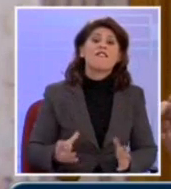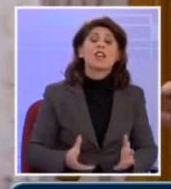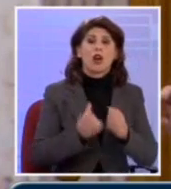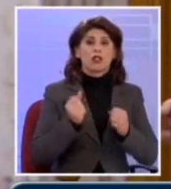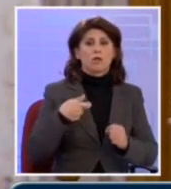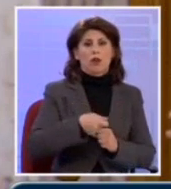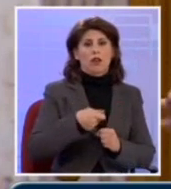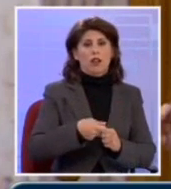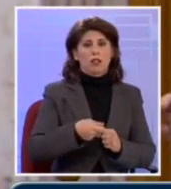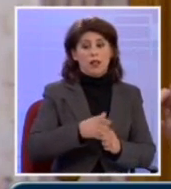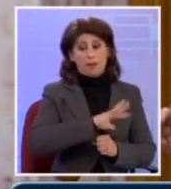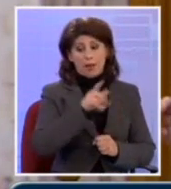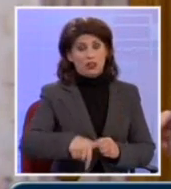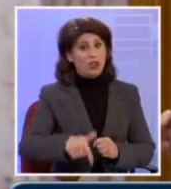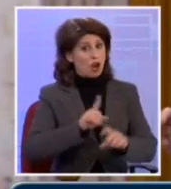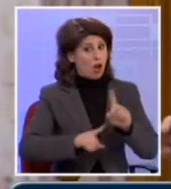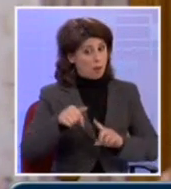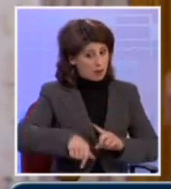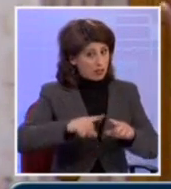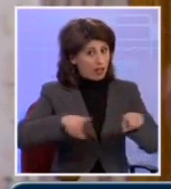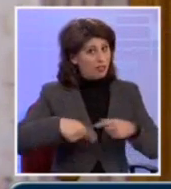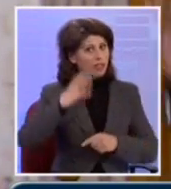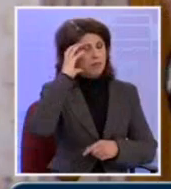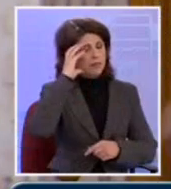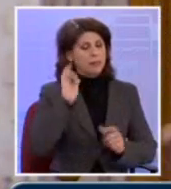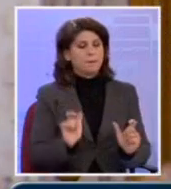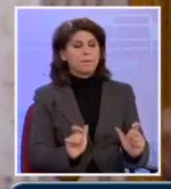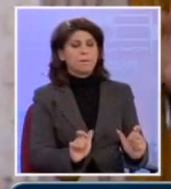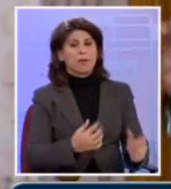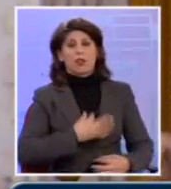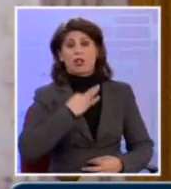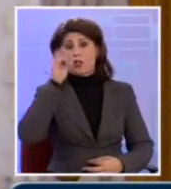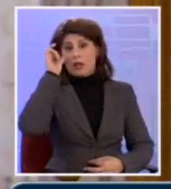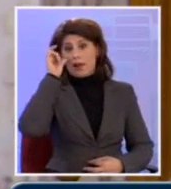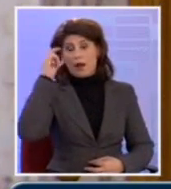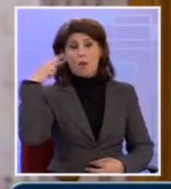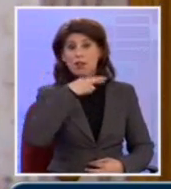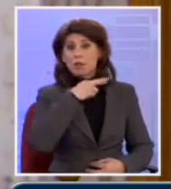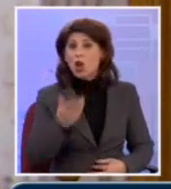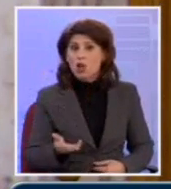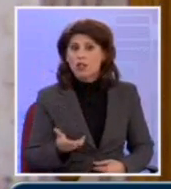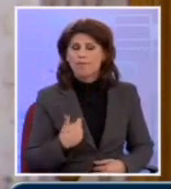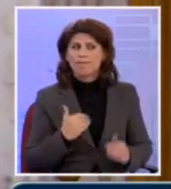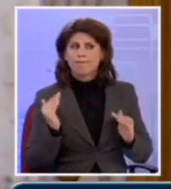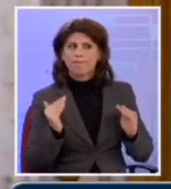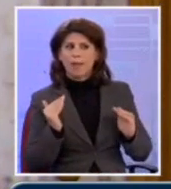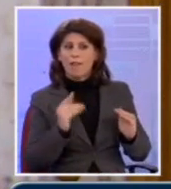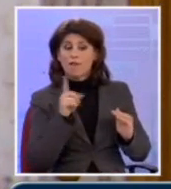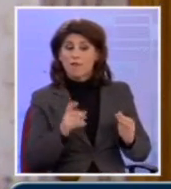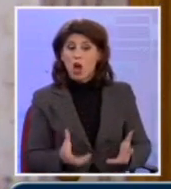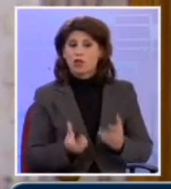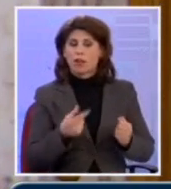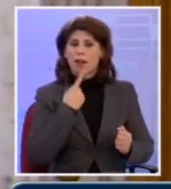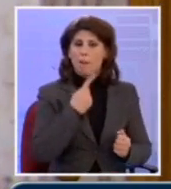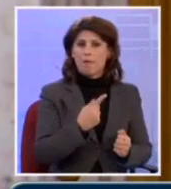το θυμόμαστε όλοι όσοι ήμασταν σε αυτή την αίθουσα. Αντιστεκόταν και ο κύριος Σαμαράς, ο Πρωθυπουργός, να